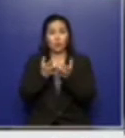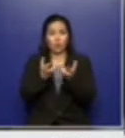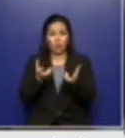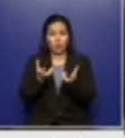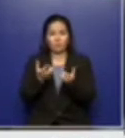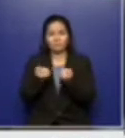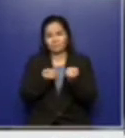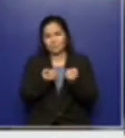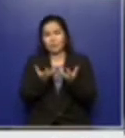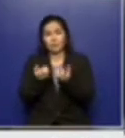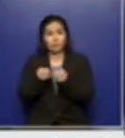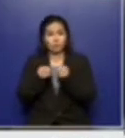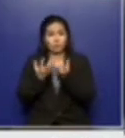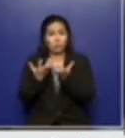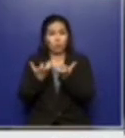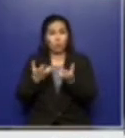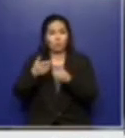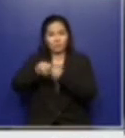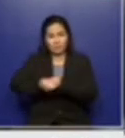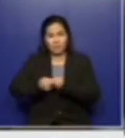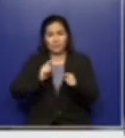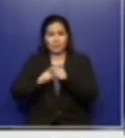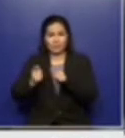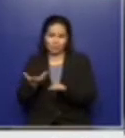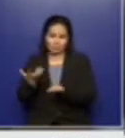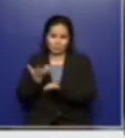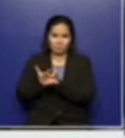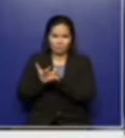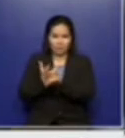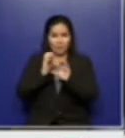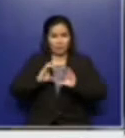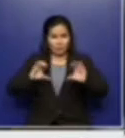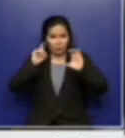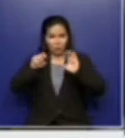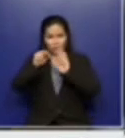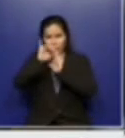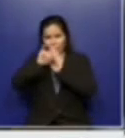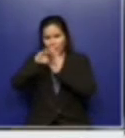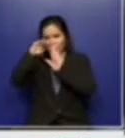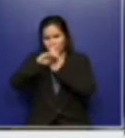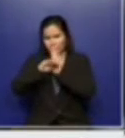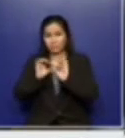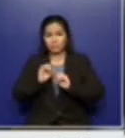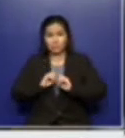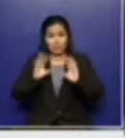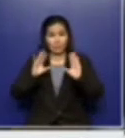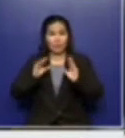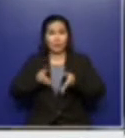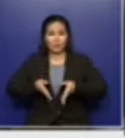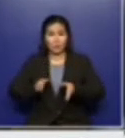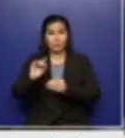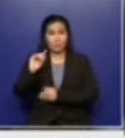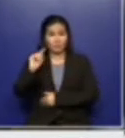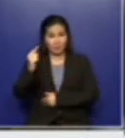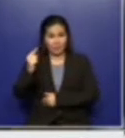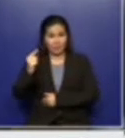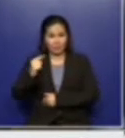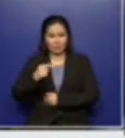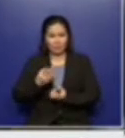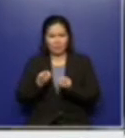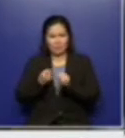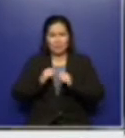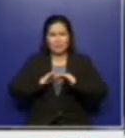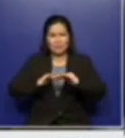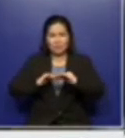รรัฐบาลต้องเป็นนโยบายที่ชัดเจนครับว่าจะเพิ่มถนนใหม่ๆเช่นลูกรังหรือลาดยางทับ